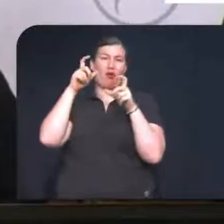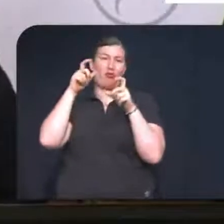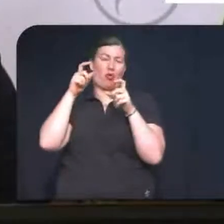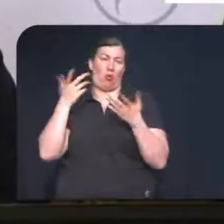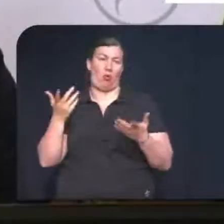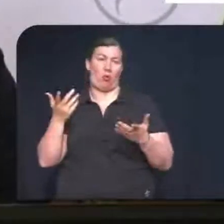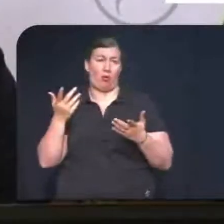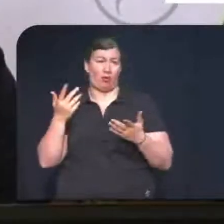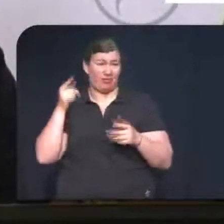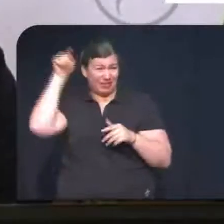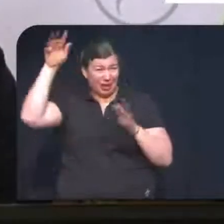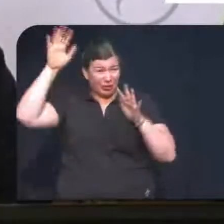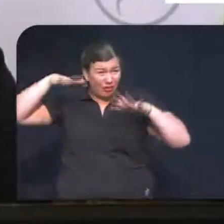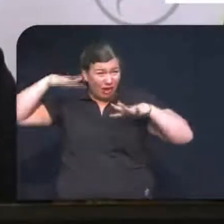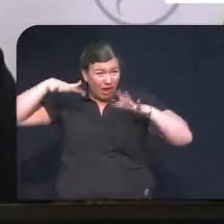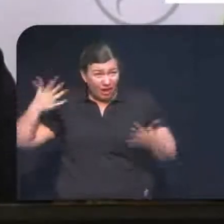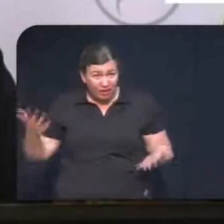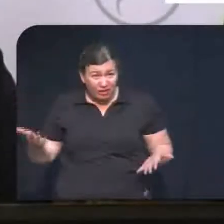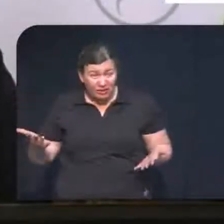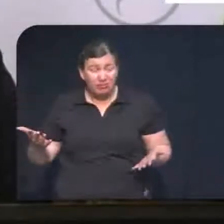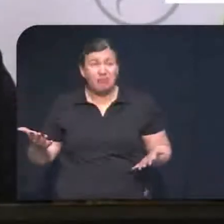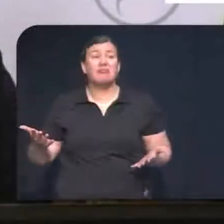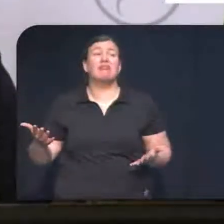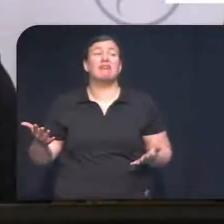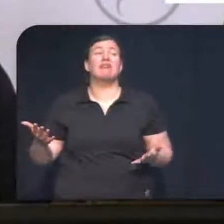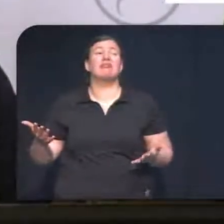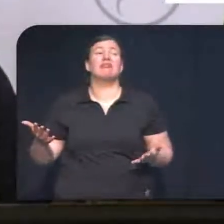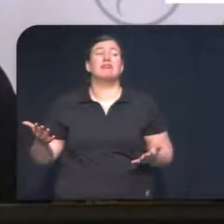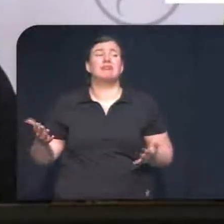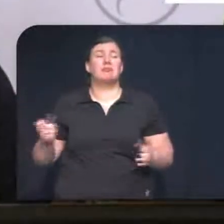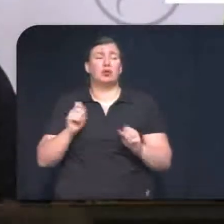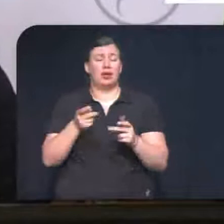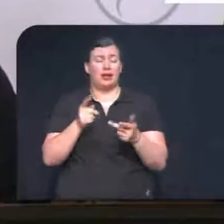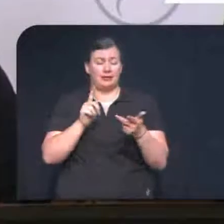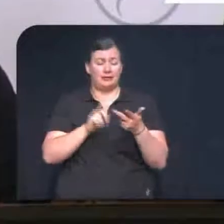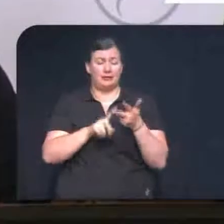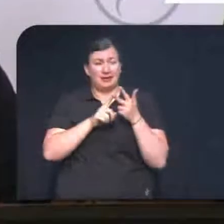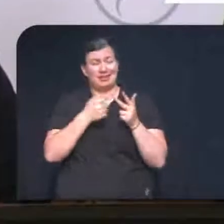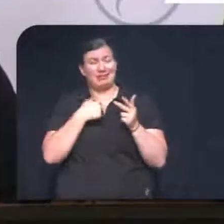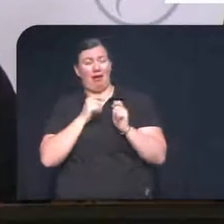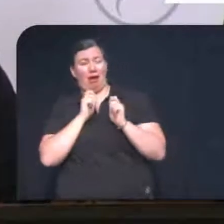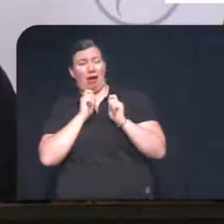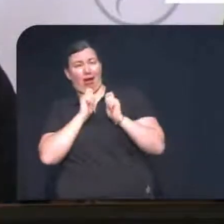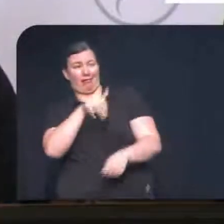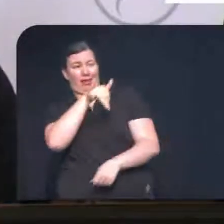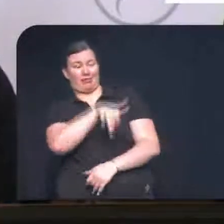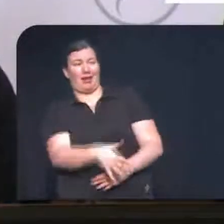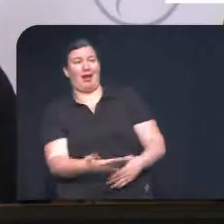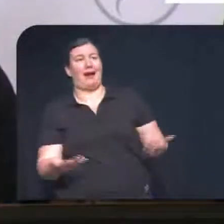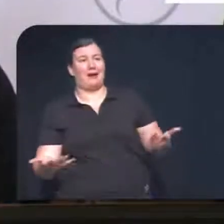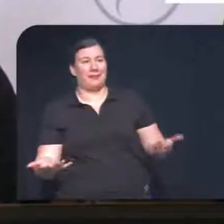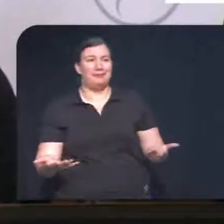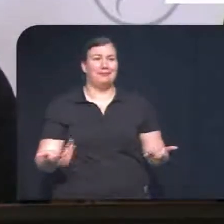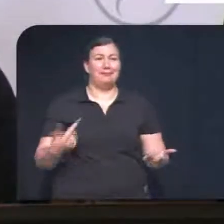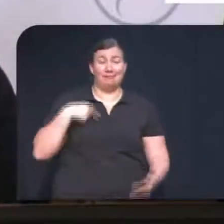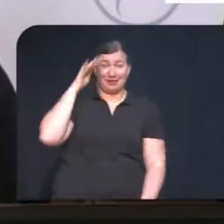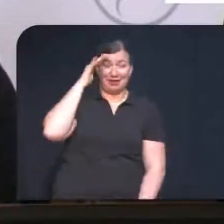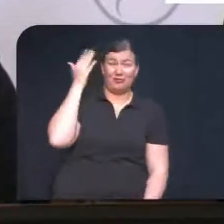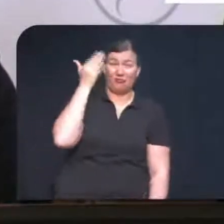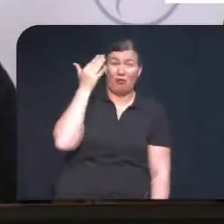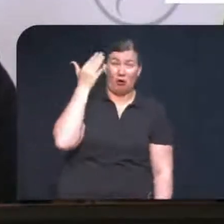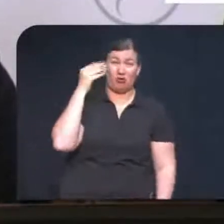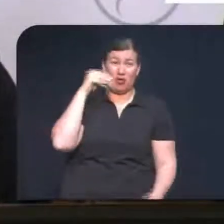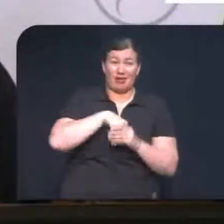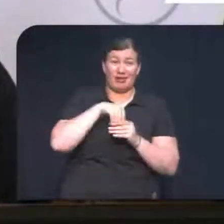was und ich habe einen Antrag ihr könnt euch vorstellen was es sein